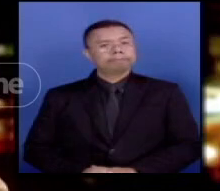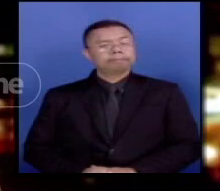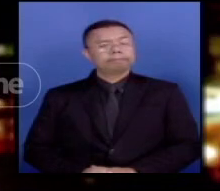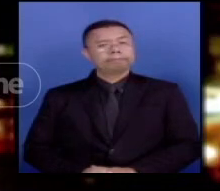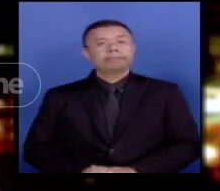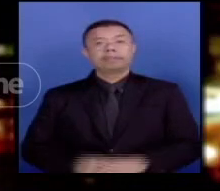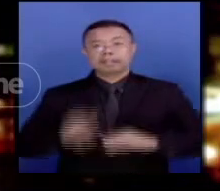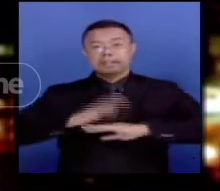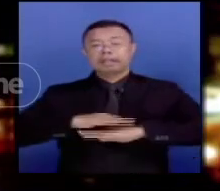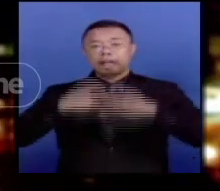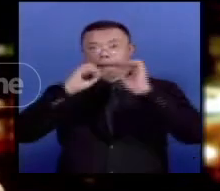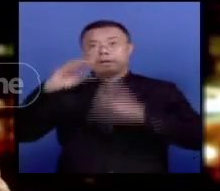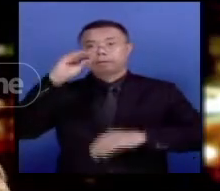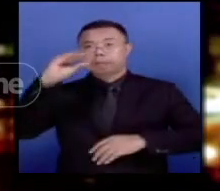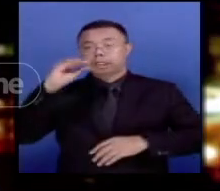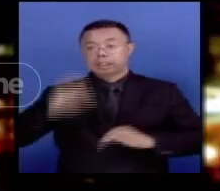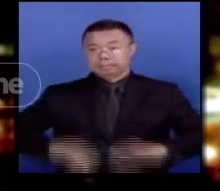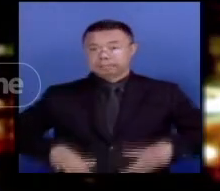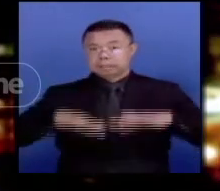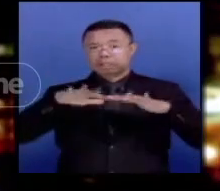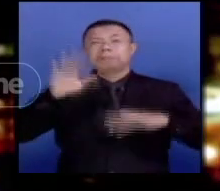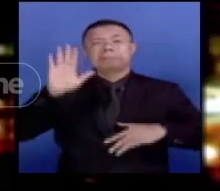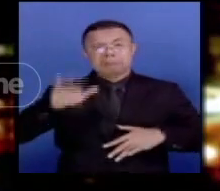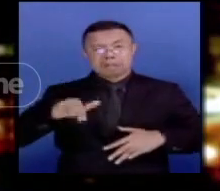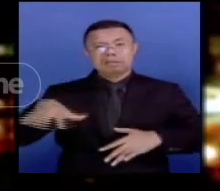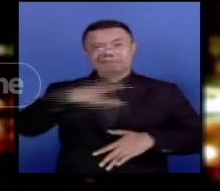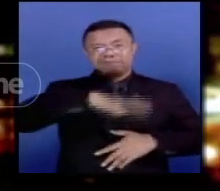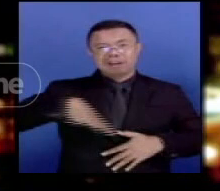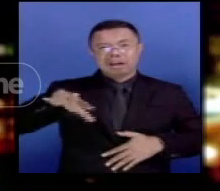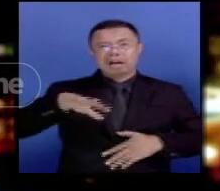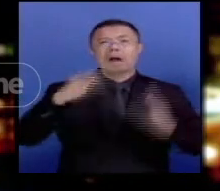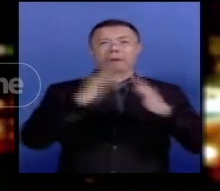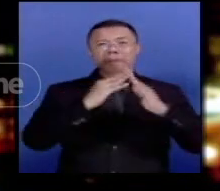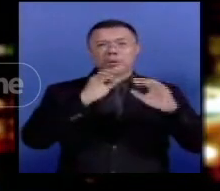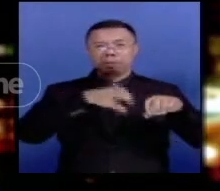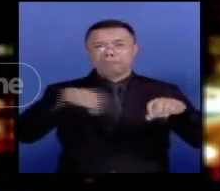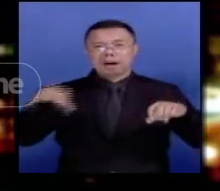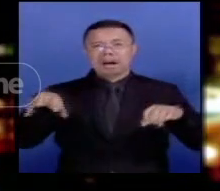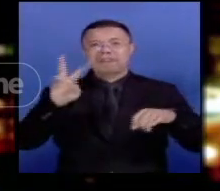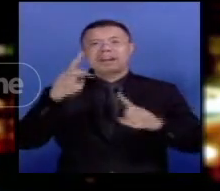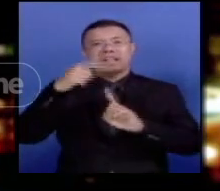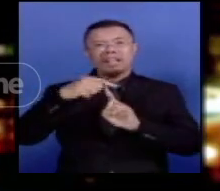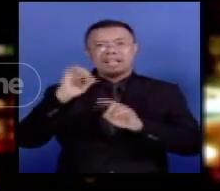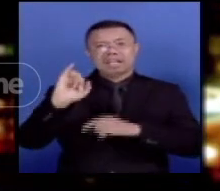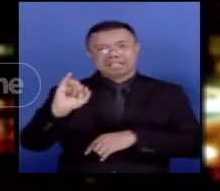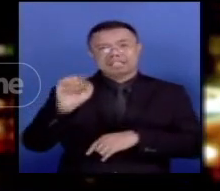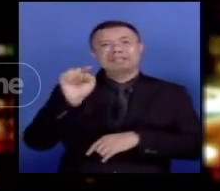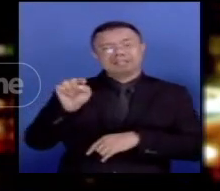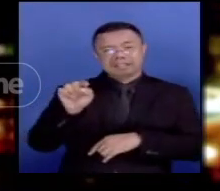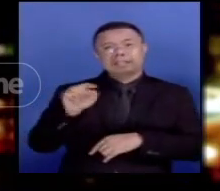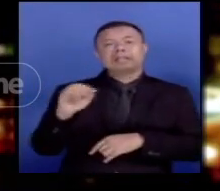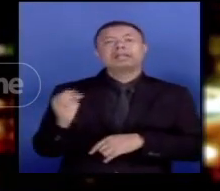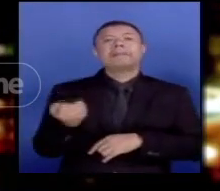kembali di kabar pagi pemirsa banjir masih merendam Perumahan Villa Tomang indah di Pasar Kemis Kabupaten Tangerang dengan